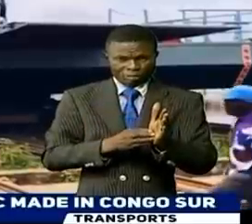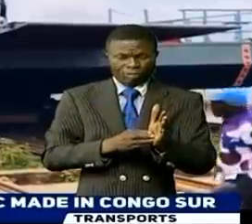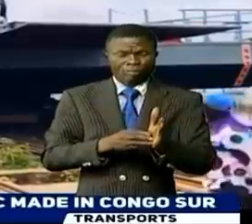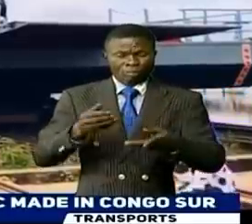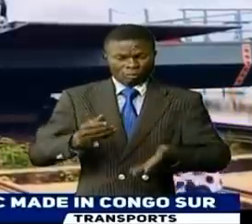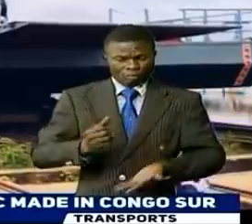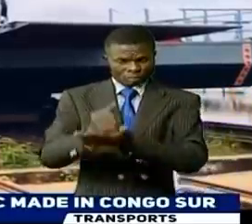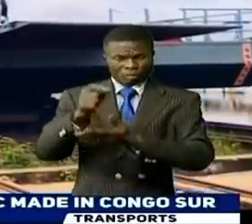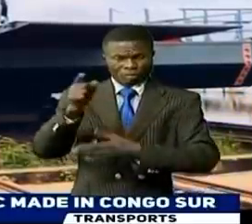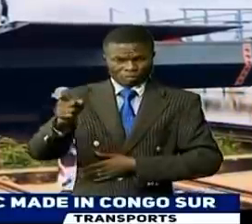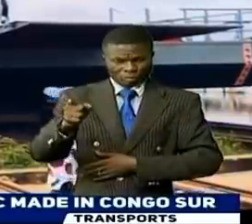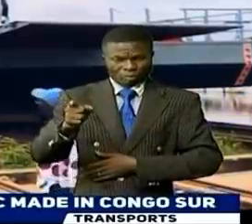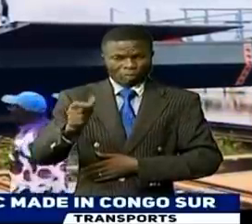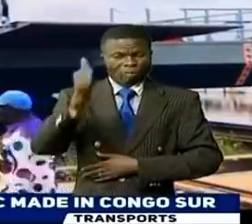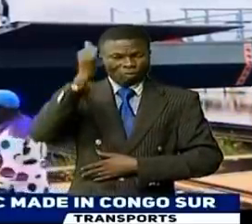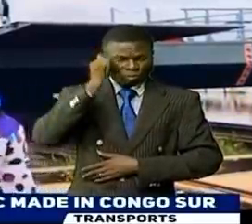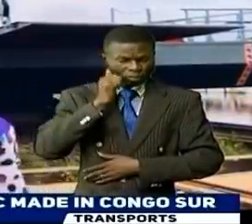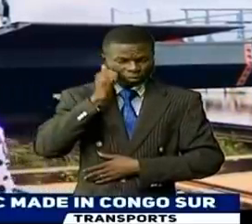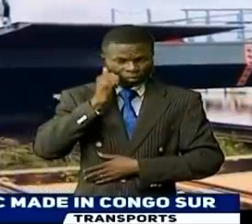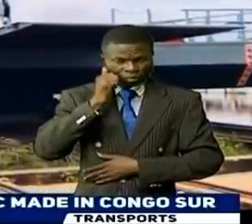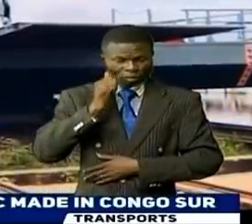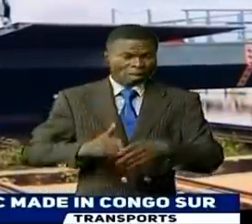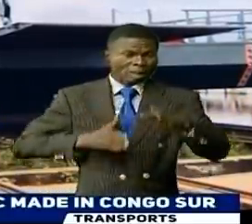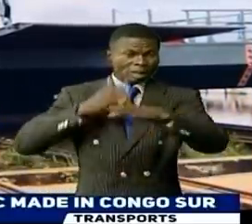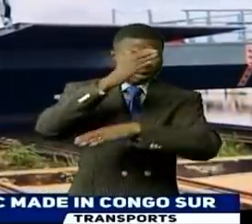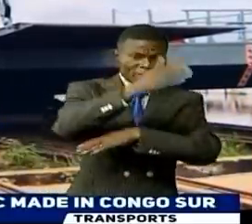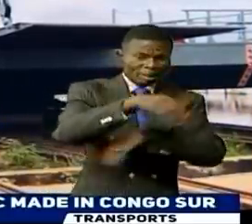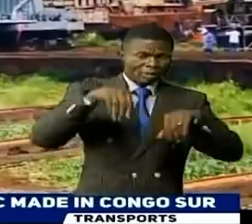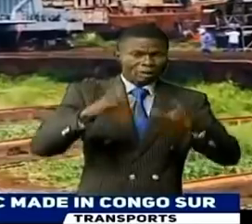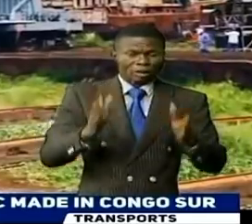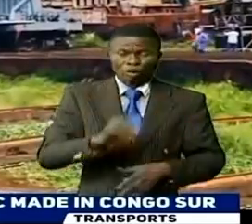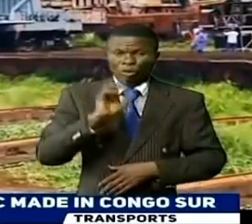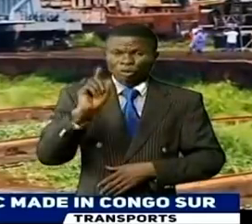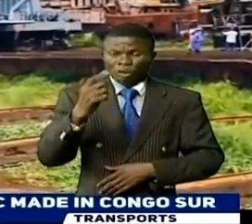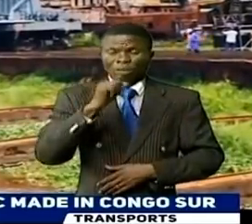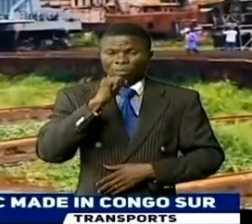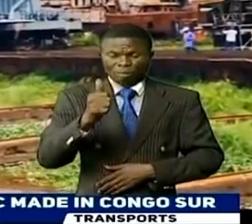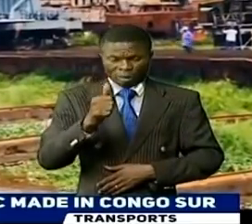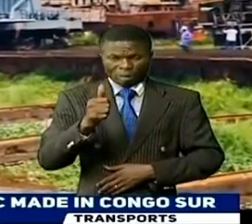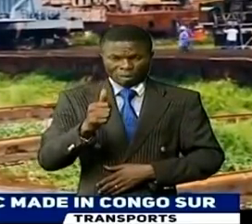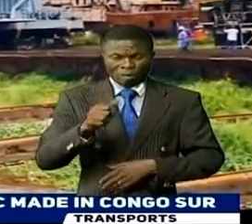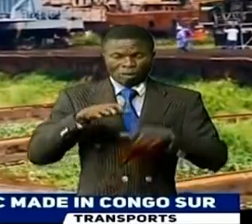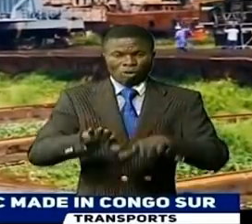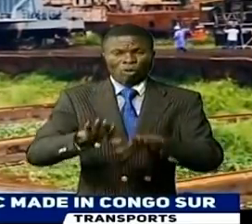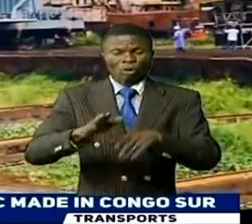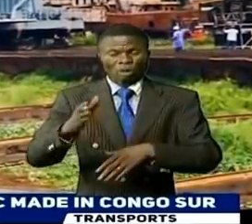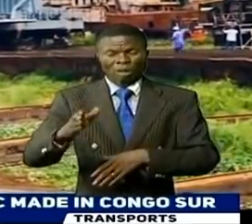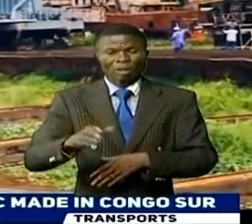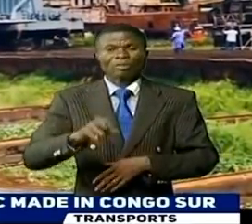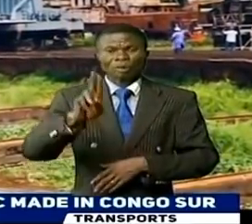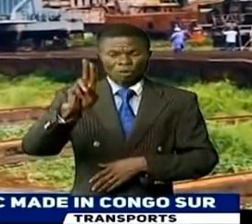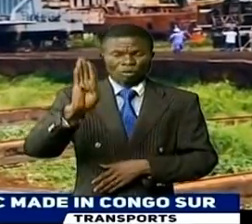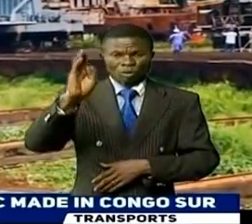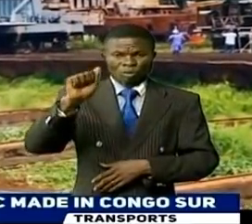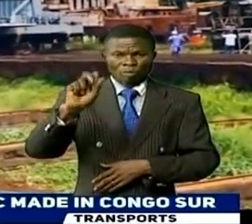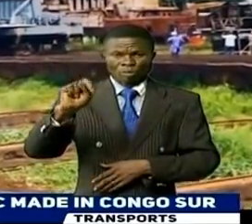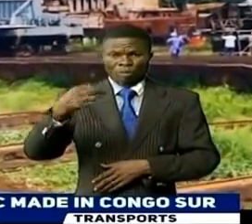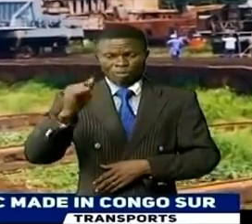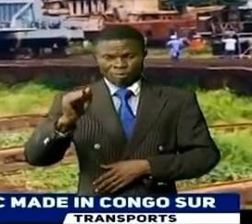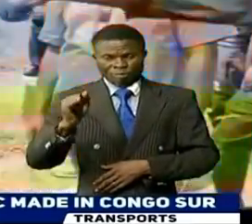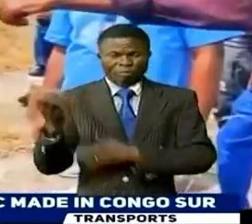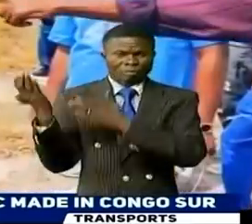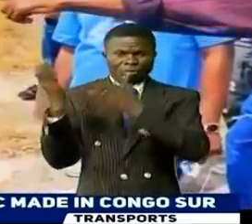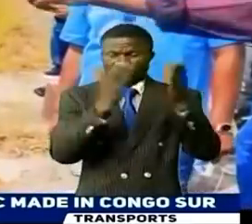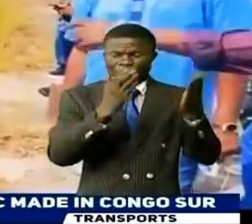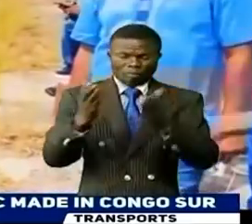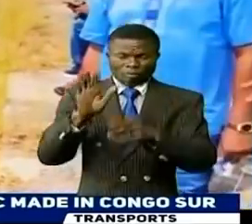permettra non seulement la migration des populations congolaises et centrafricaines sur la rivière Oubangui, mais aussi le commerce